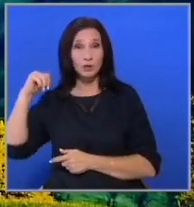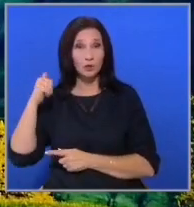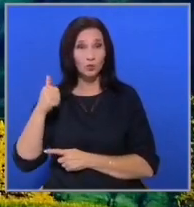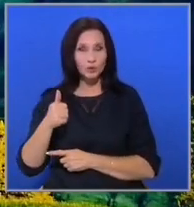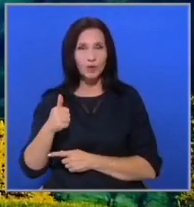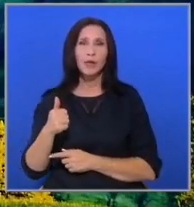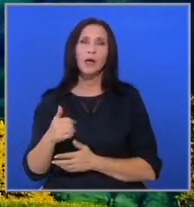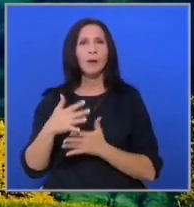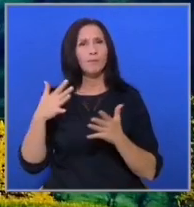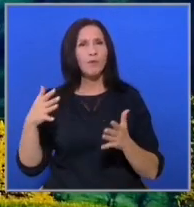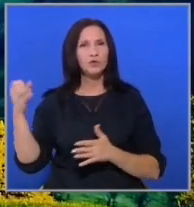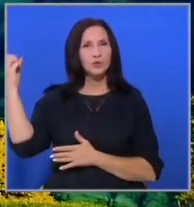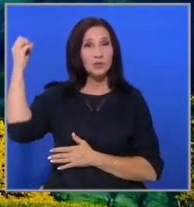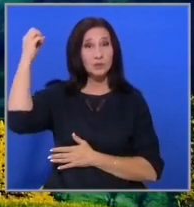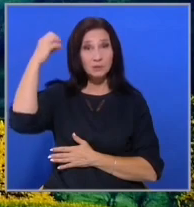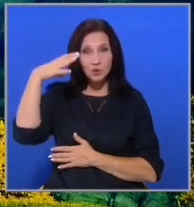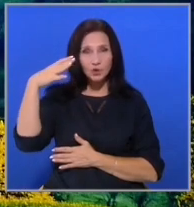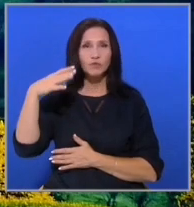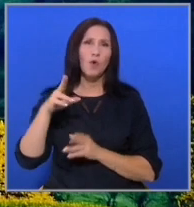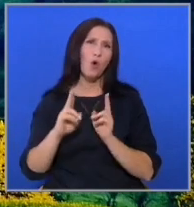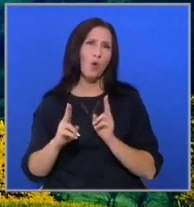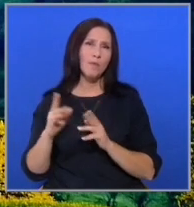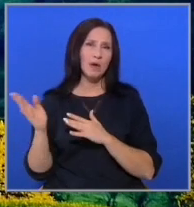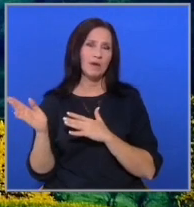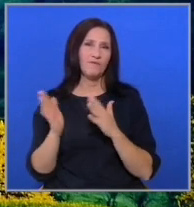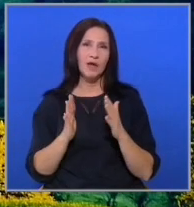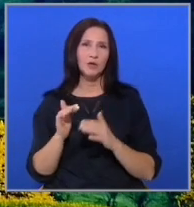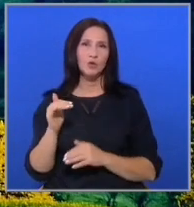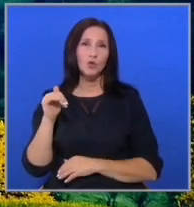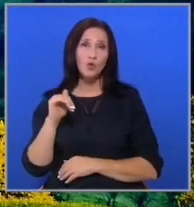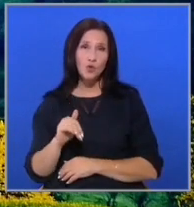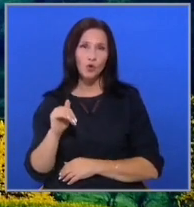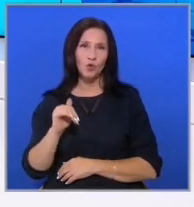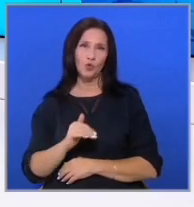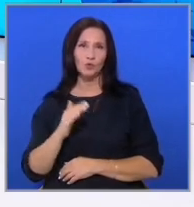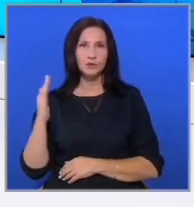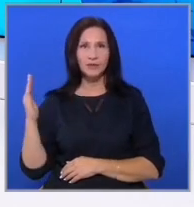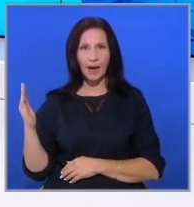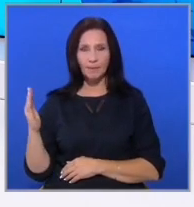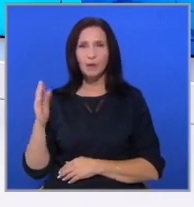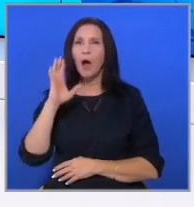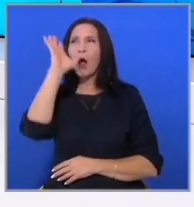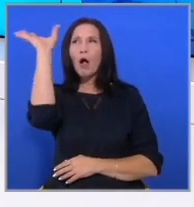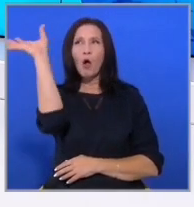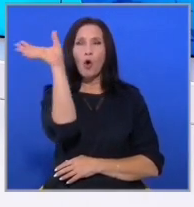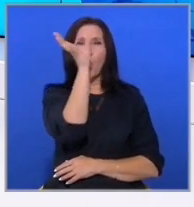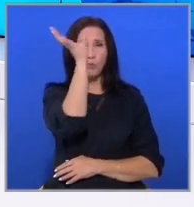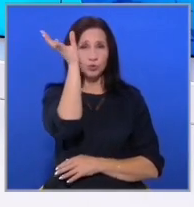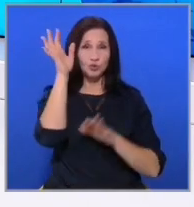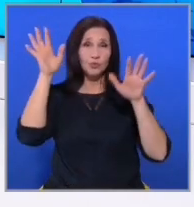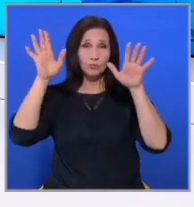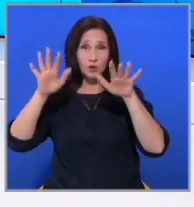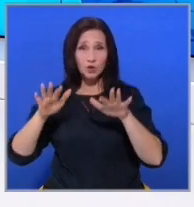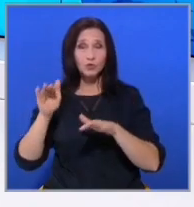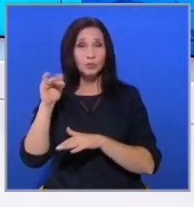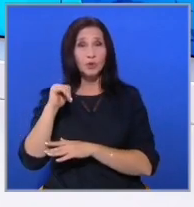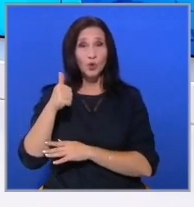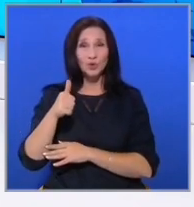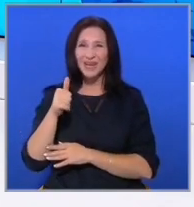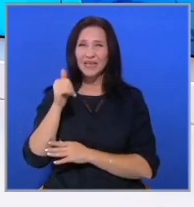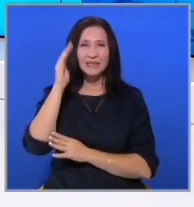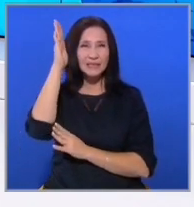утре, предимно слънчево време и умерен вятър от юг-югозапад. Облачно и дъждовно ще бъде